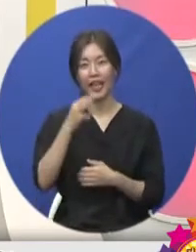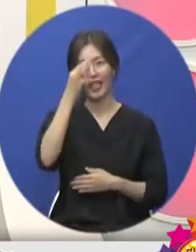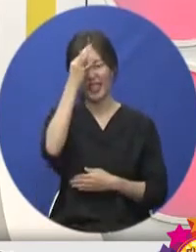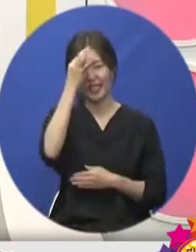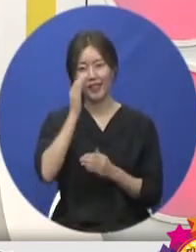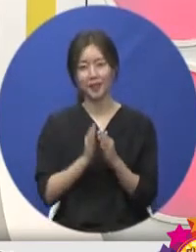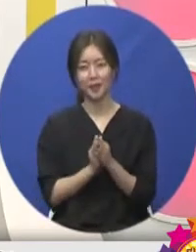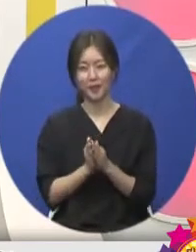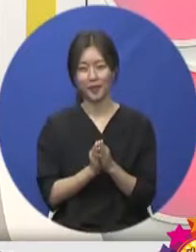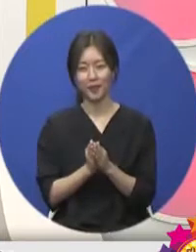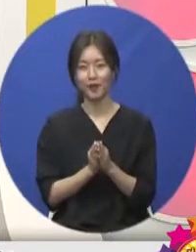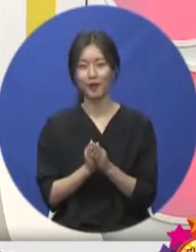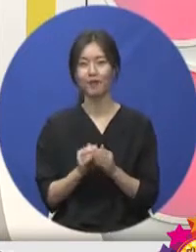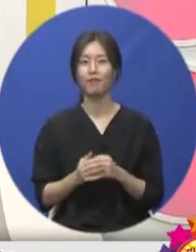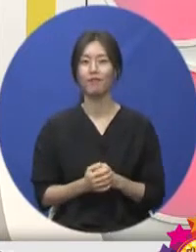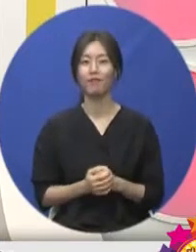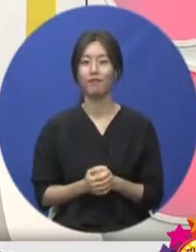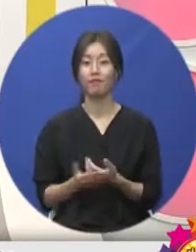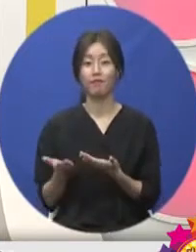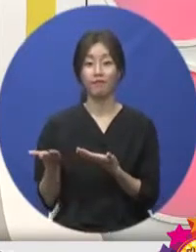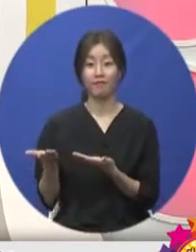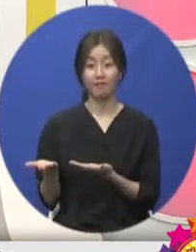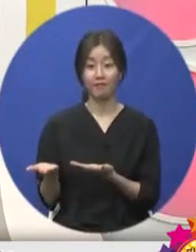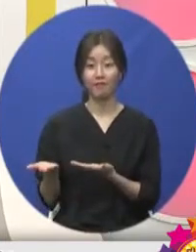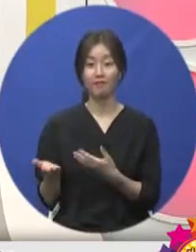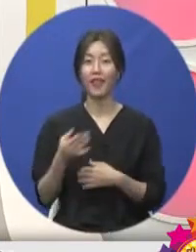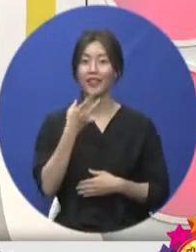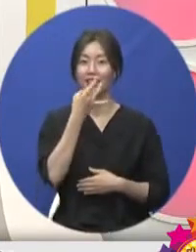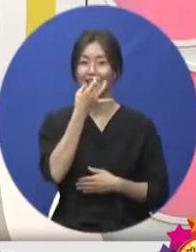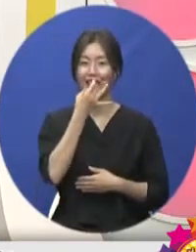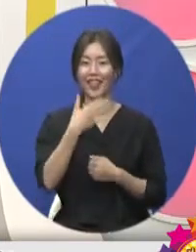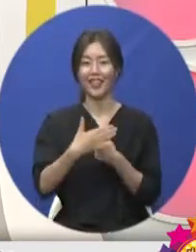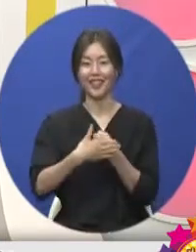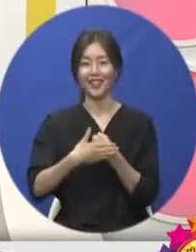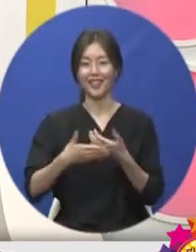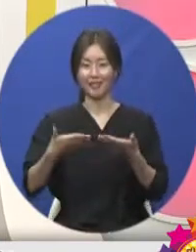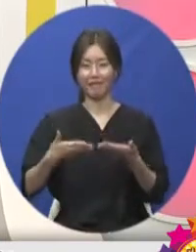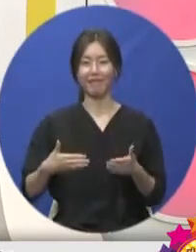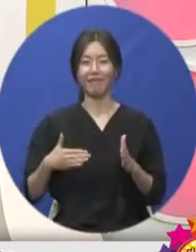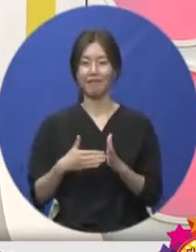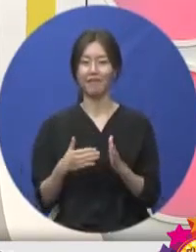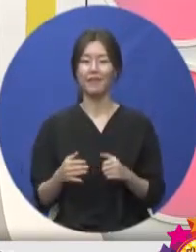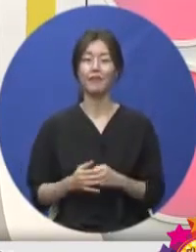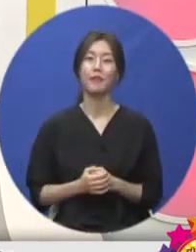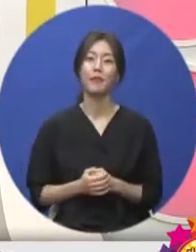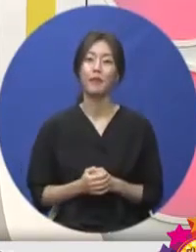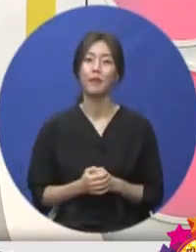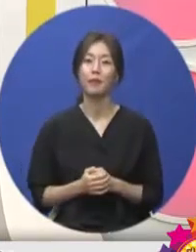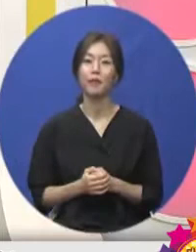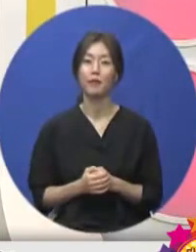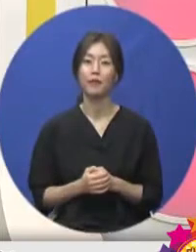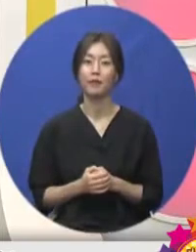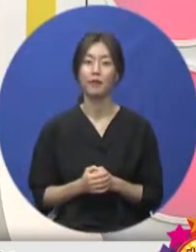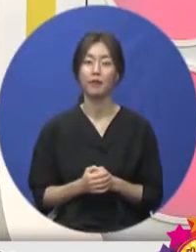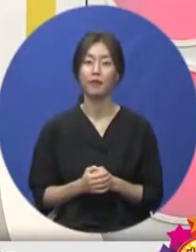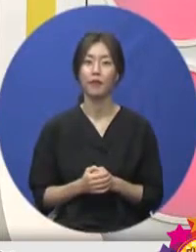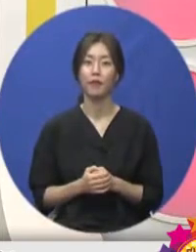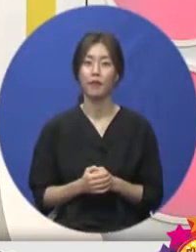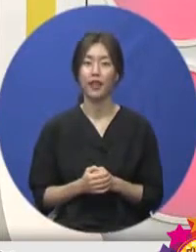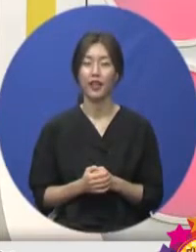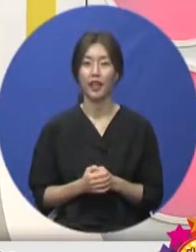기능성 유황비누 그리고 충청 사랑의 밥차에서 쌀을 드립니다. 네, 자 이렇게 했습니다.